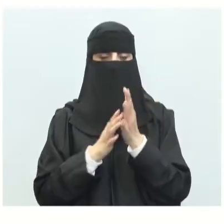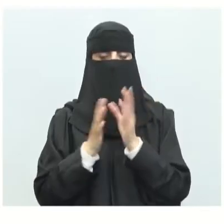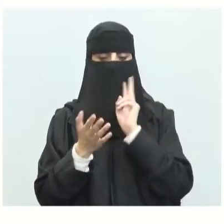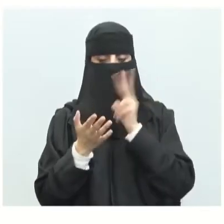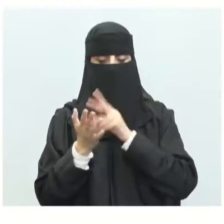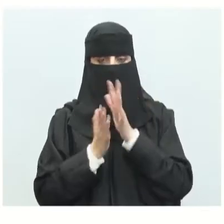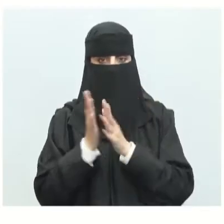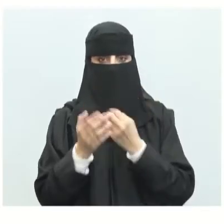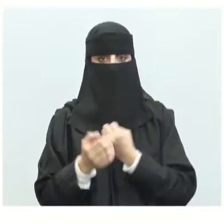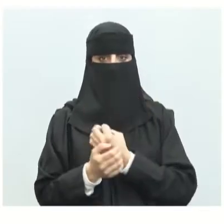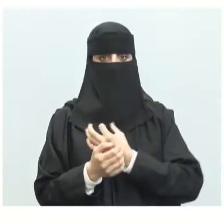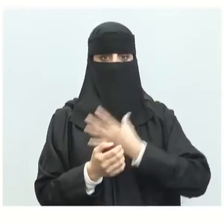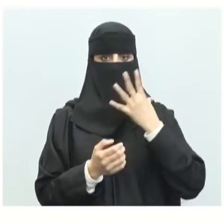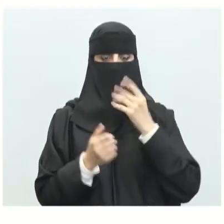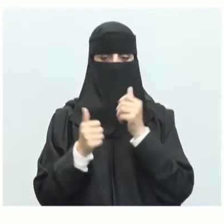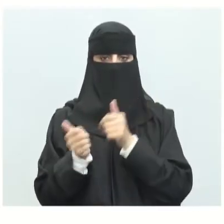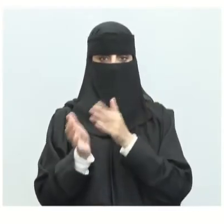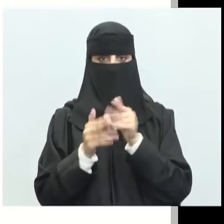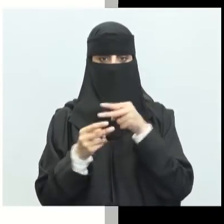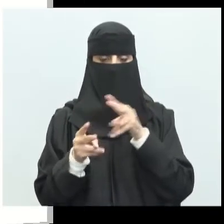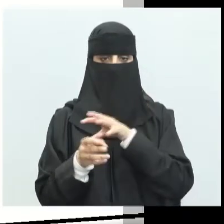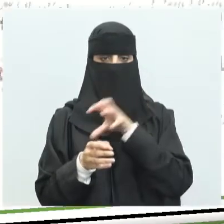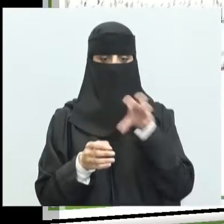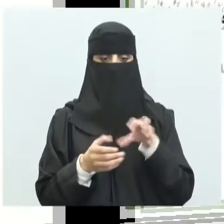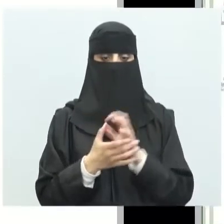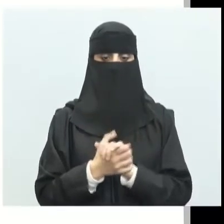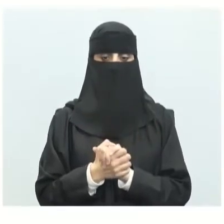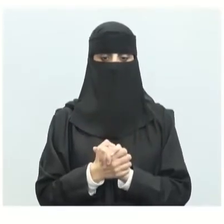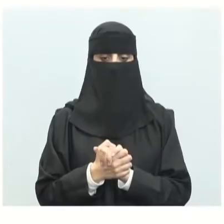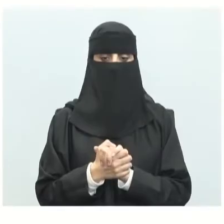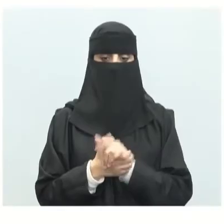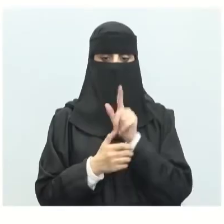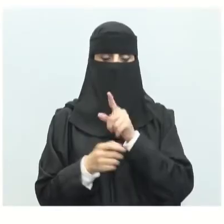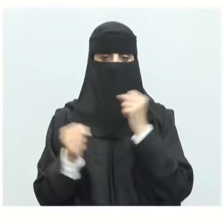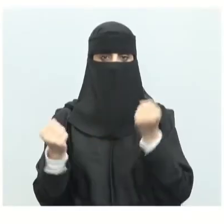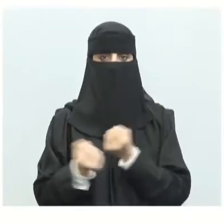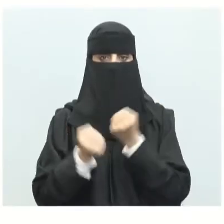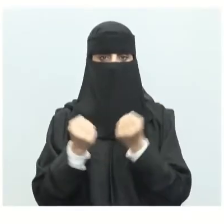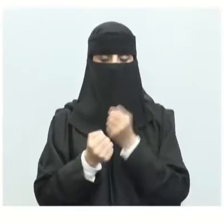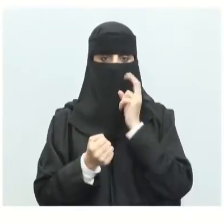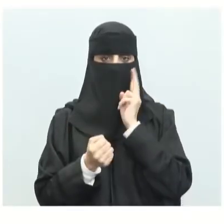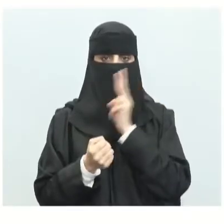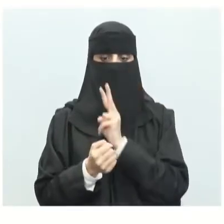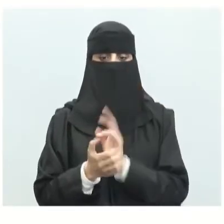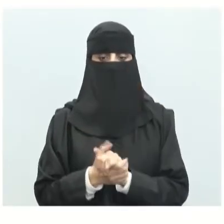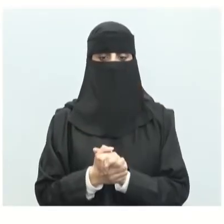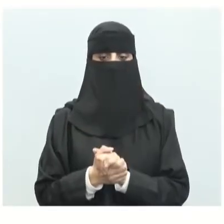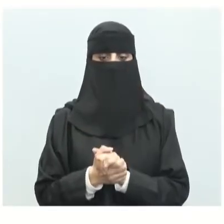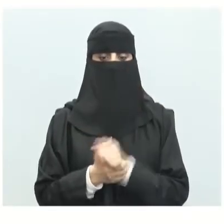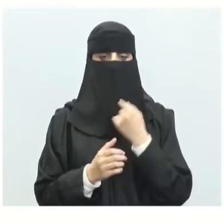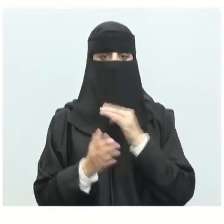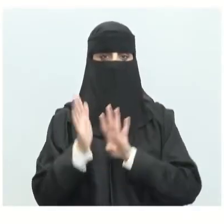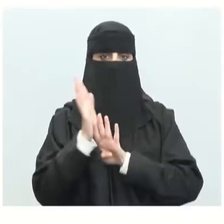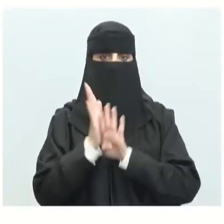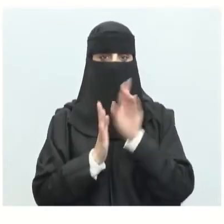واعتزاز انتقل معكم ايضا الى هذا التدريب انمي